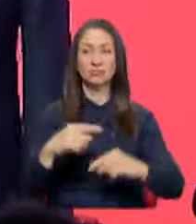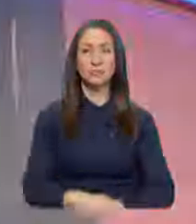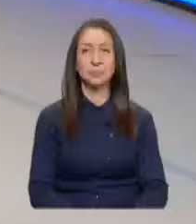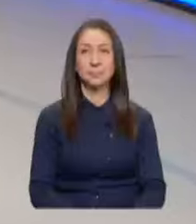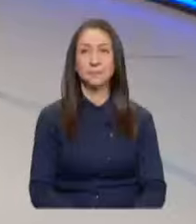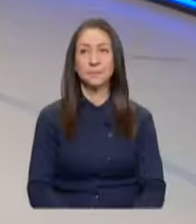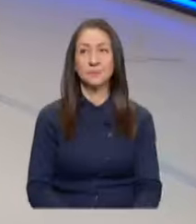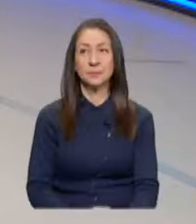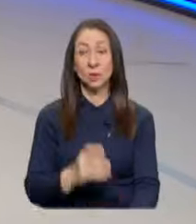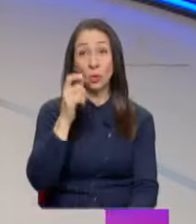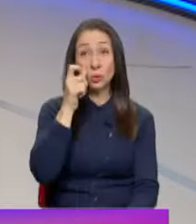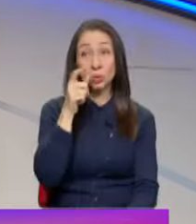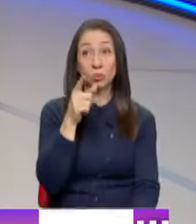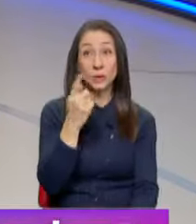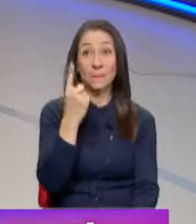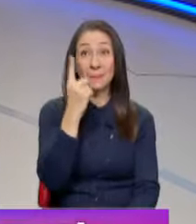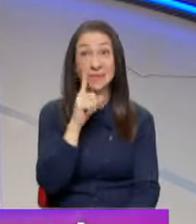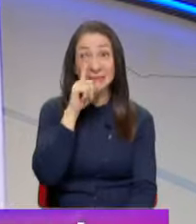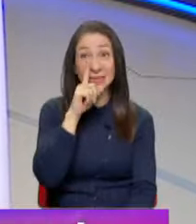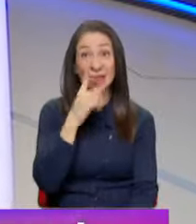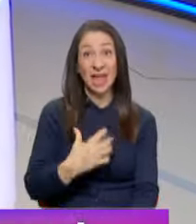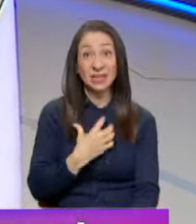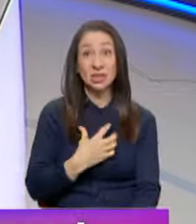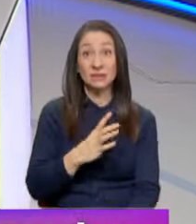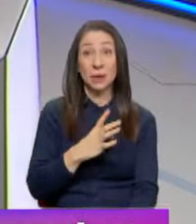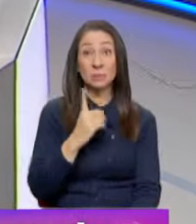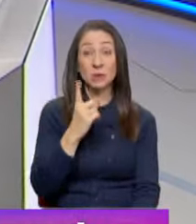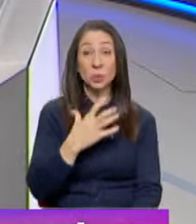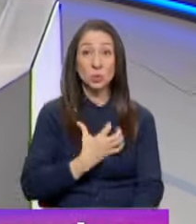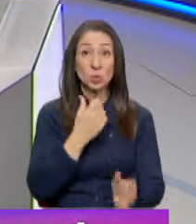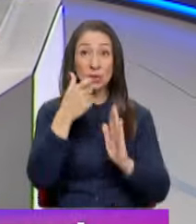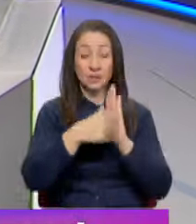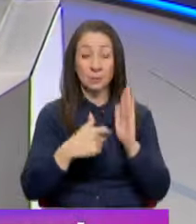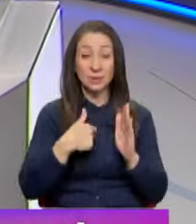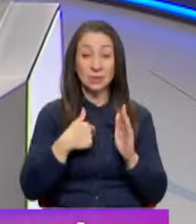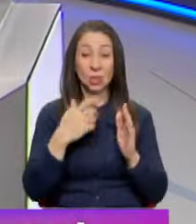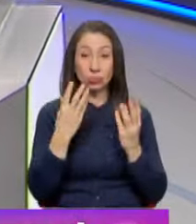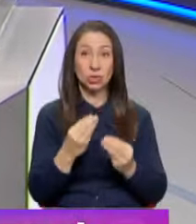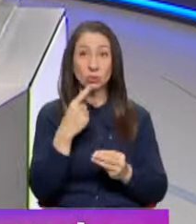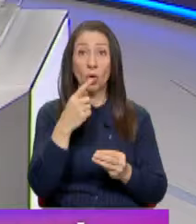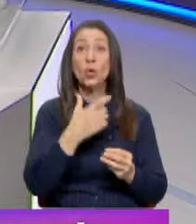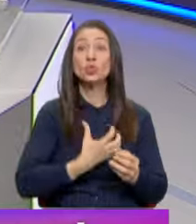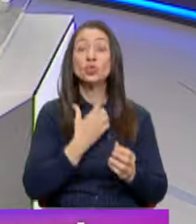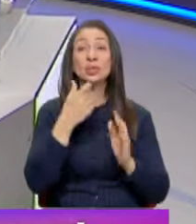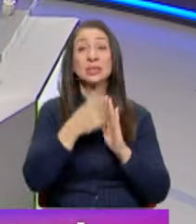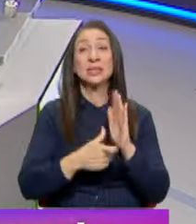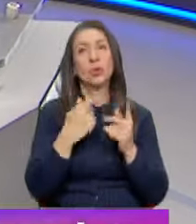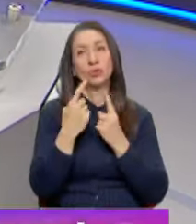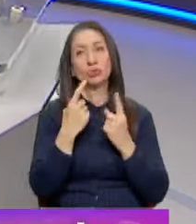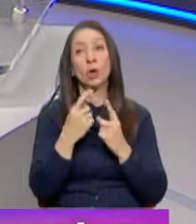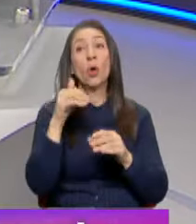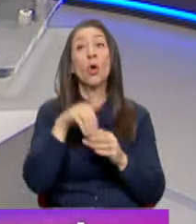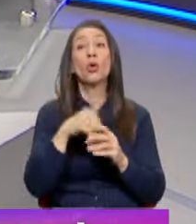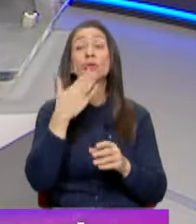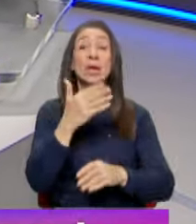karşıya özür özelin bu arada 1 Nisan endişesi var bir acı reçete bizleri bulacak diyor Reçeteyi de konuşacağız